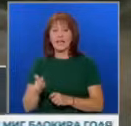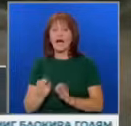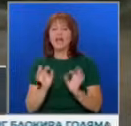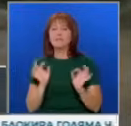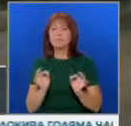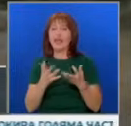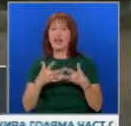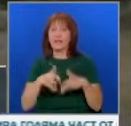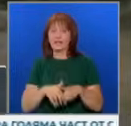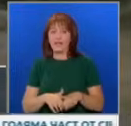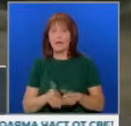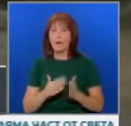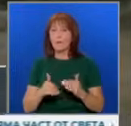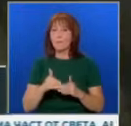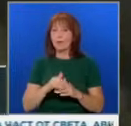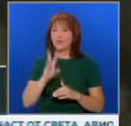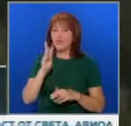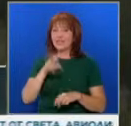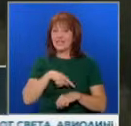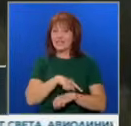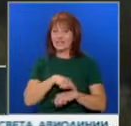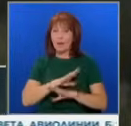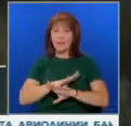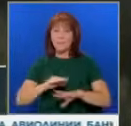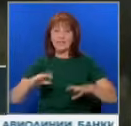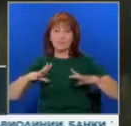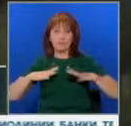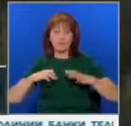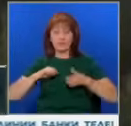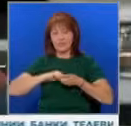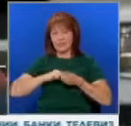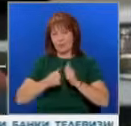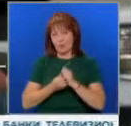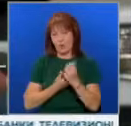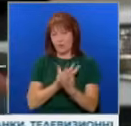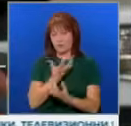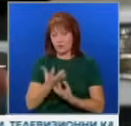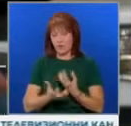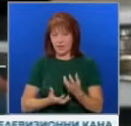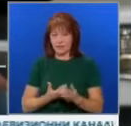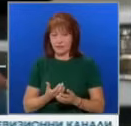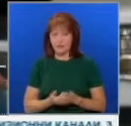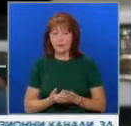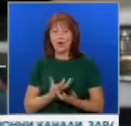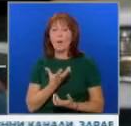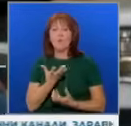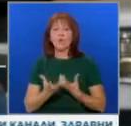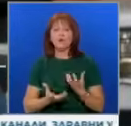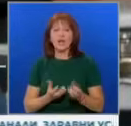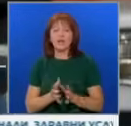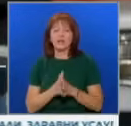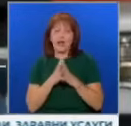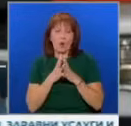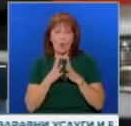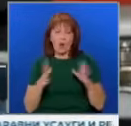горски пожари. Вече повече от 30 часа без почивка те се борят с огнената стихия. Пожарът е много голям